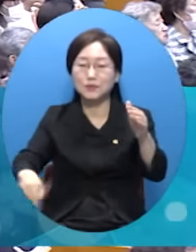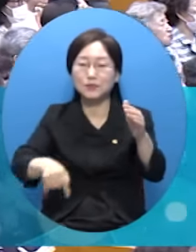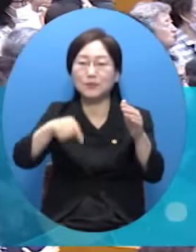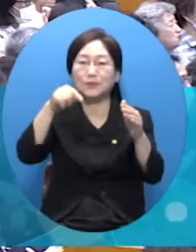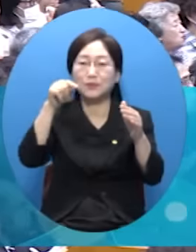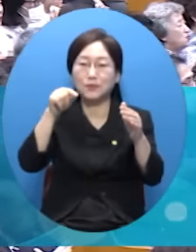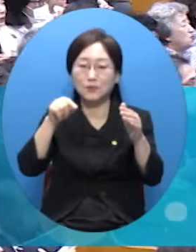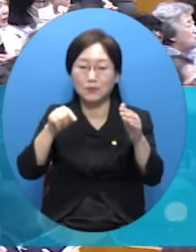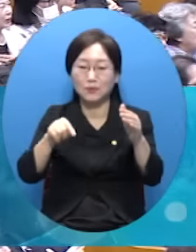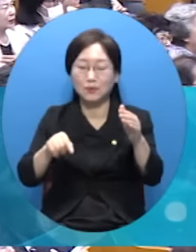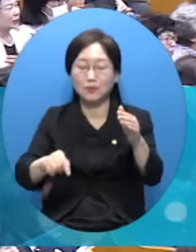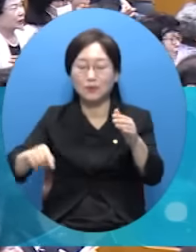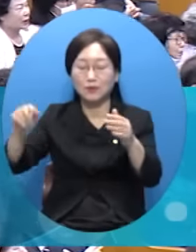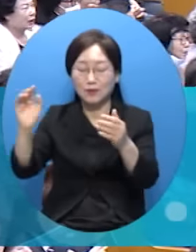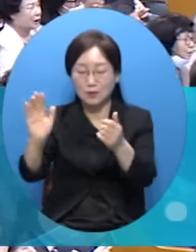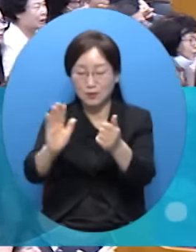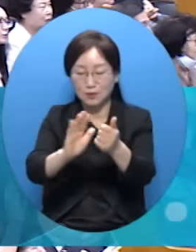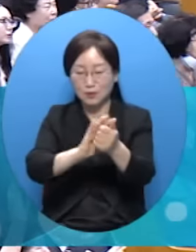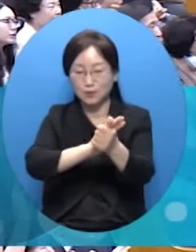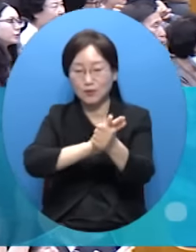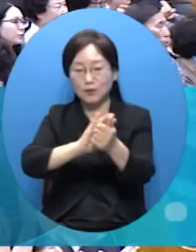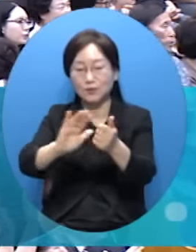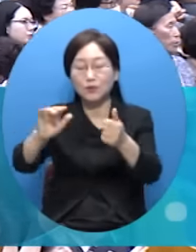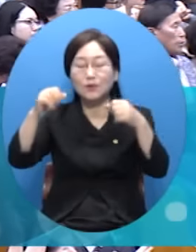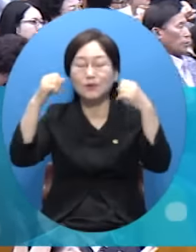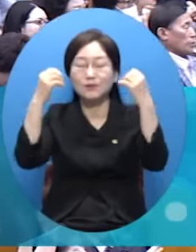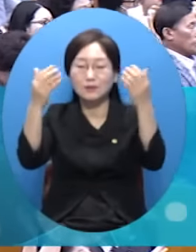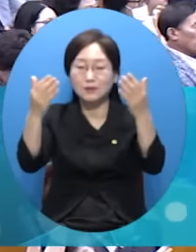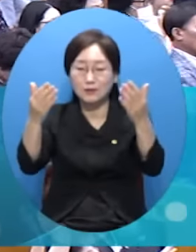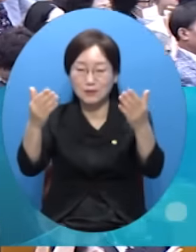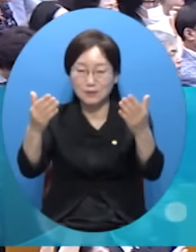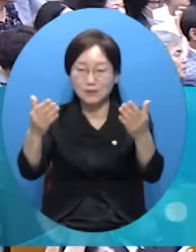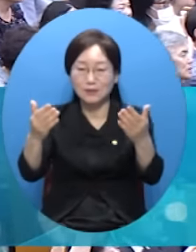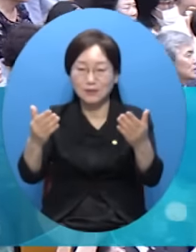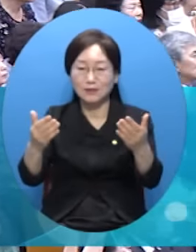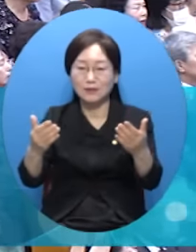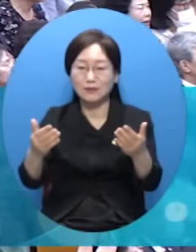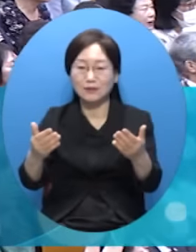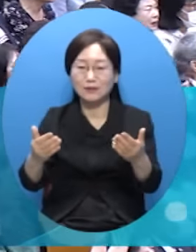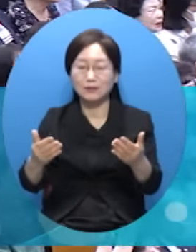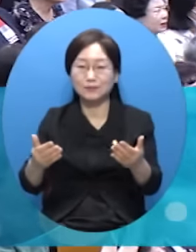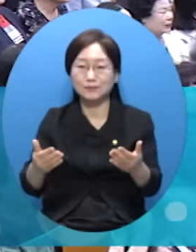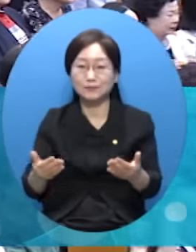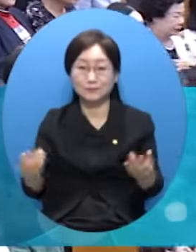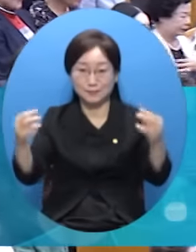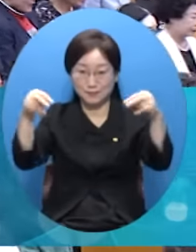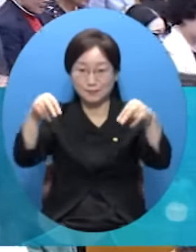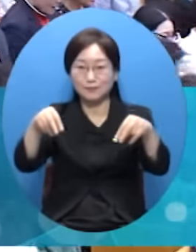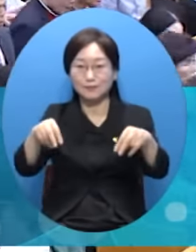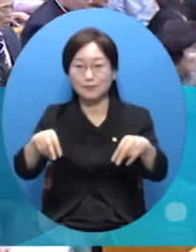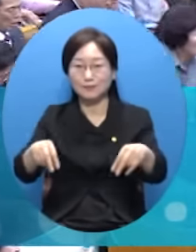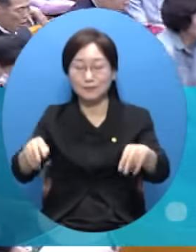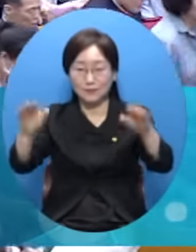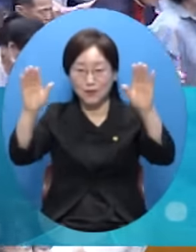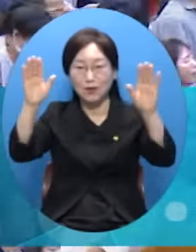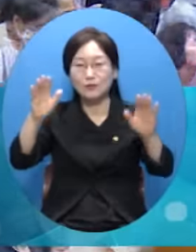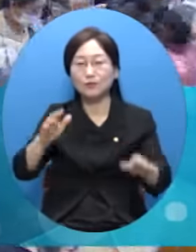말씀 속에 위로를 얻. 우리 자리에서 다 일어나 찬양합니다. 손을